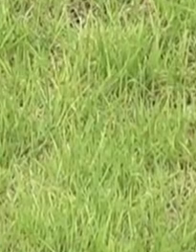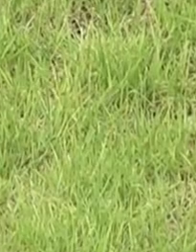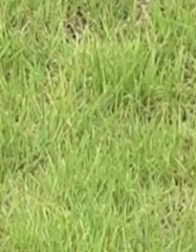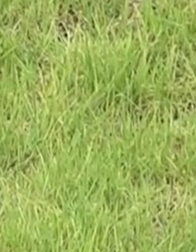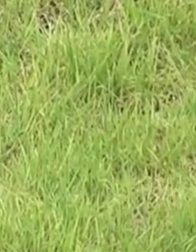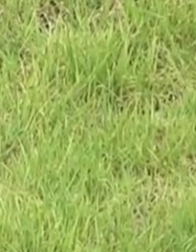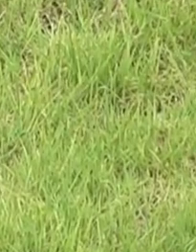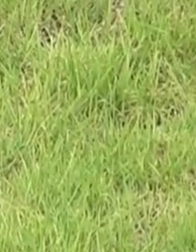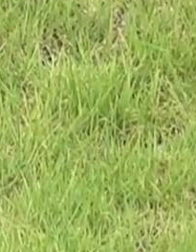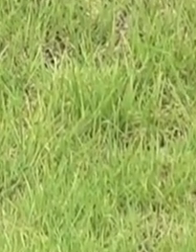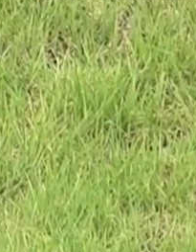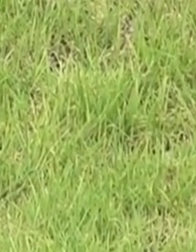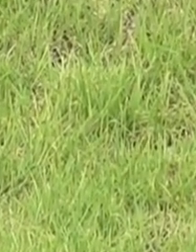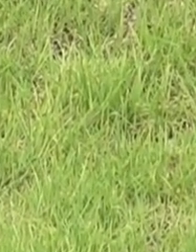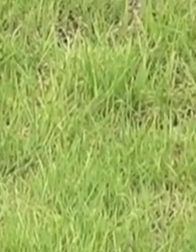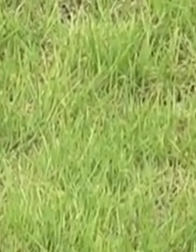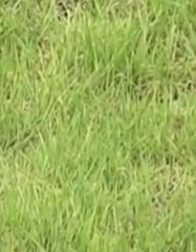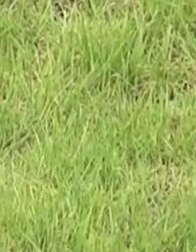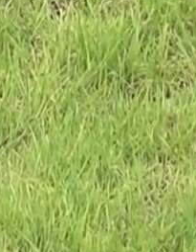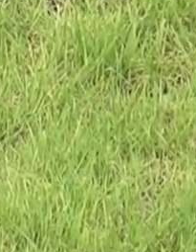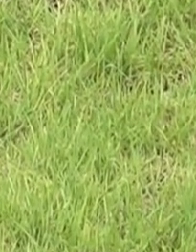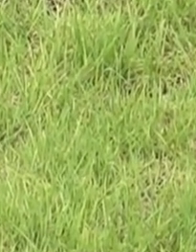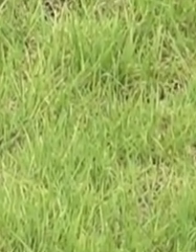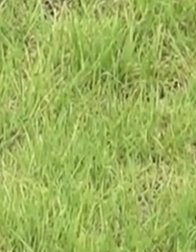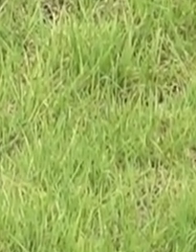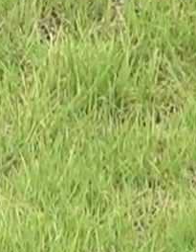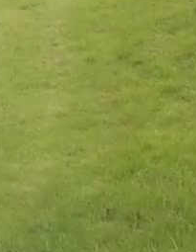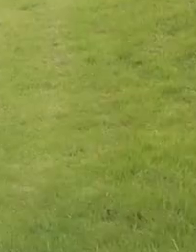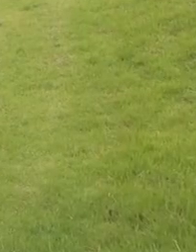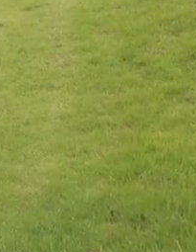일부러 맞추는 게 아닌데. 와 잘 쳤다.